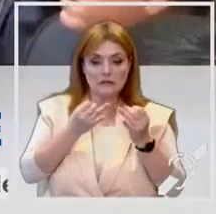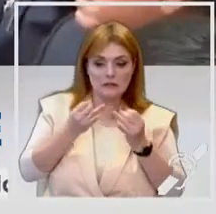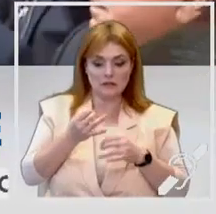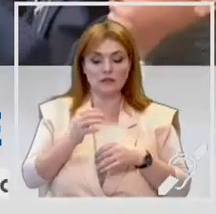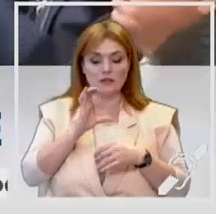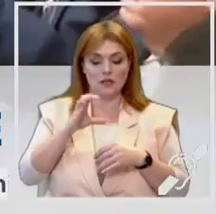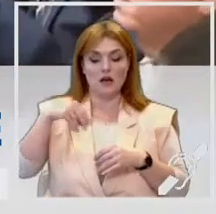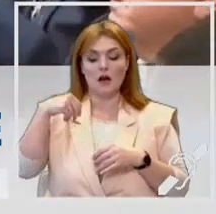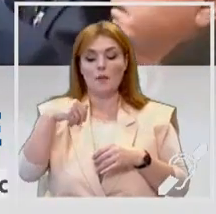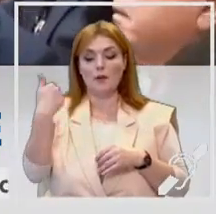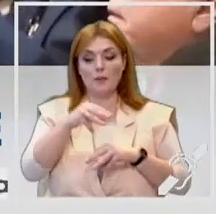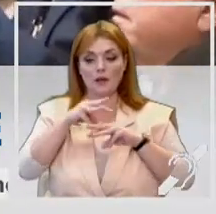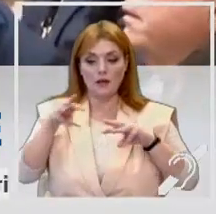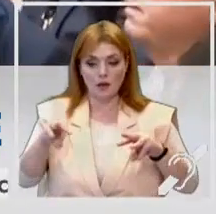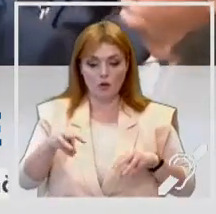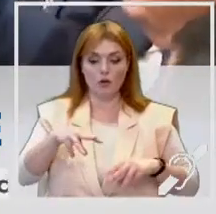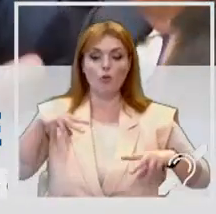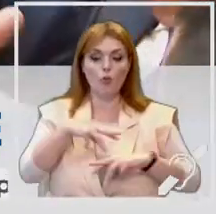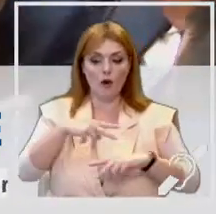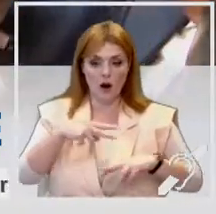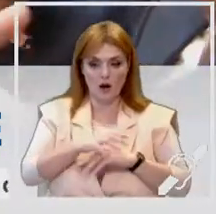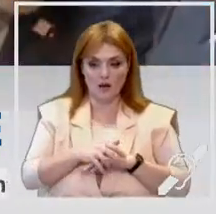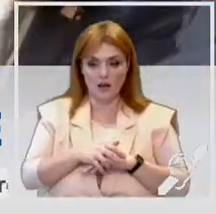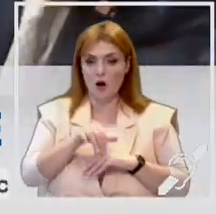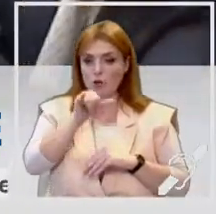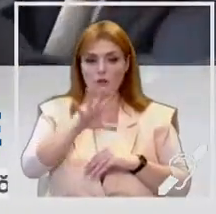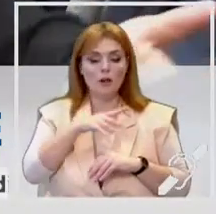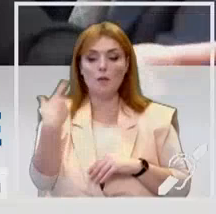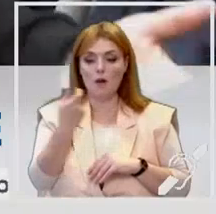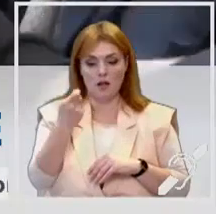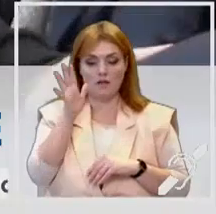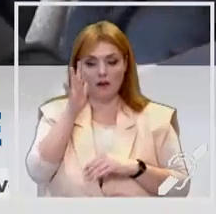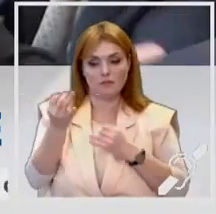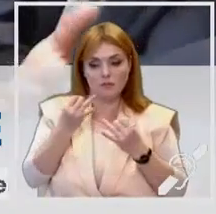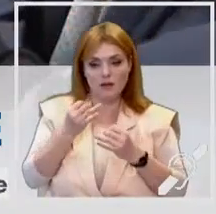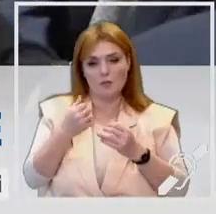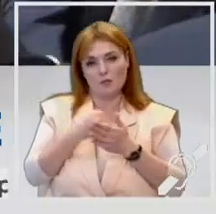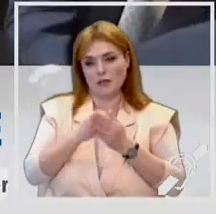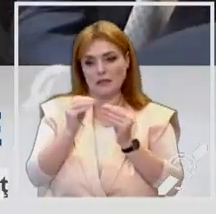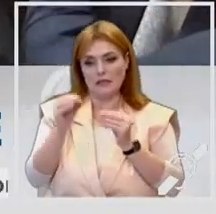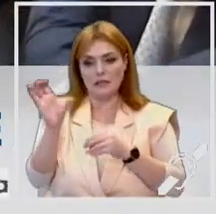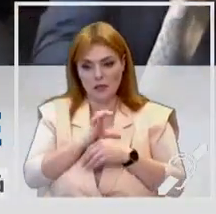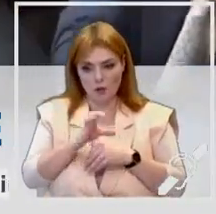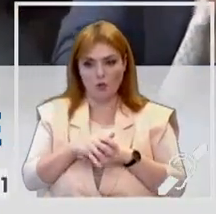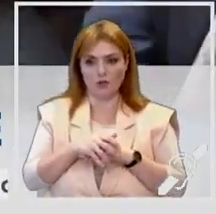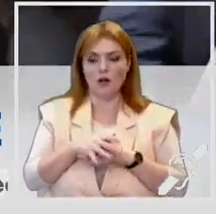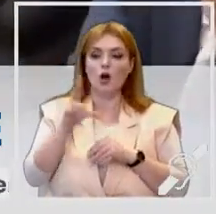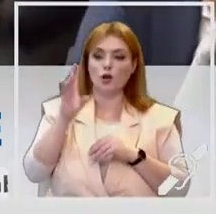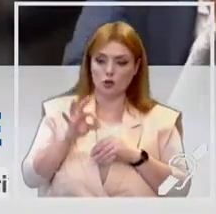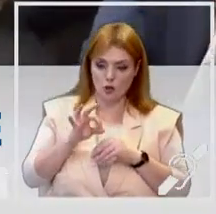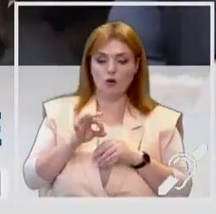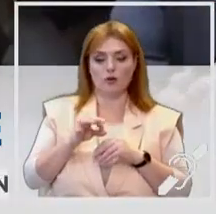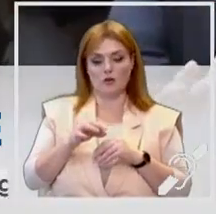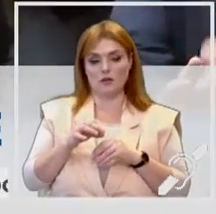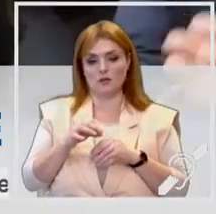vreun semn că Victor Orban și-ar fi schimbat poziția față de blocarea negocierilor de aderare cu Ucraina. Kievul, împreună cu aliații europeni, continuă să depună